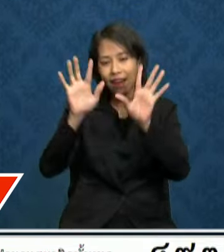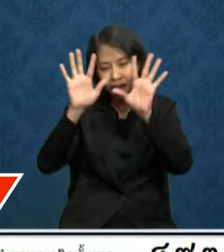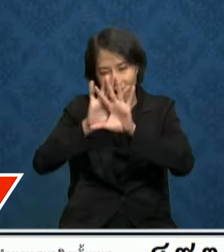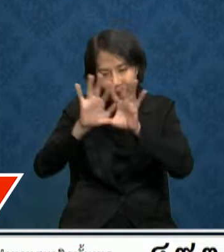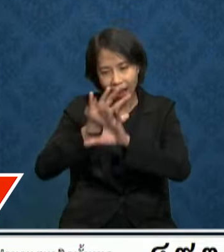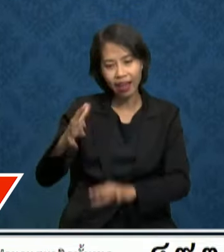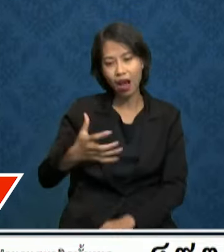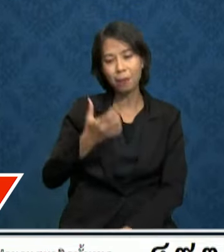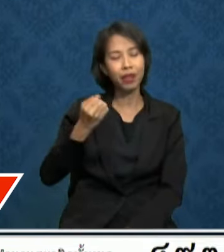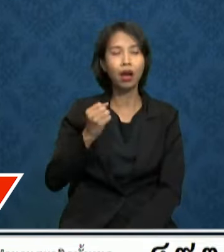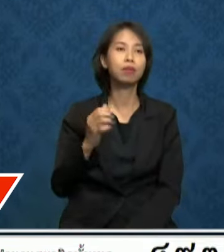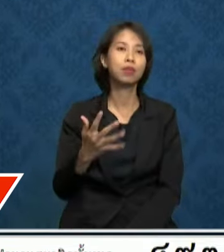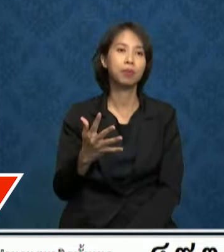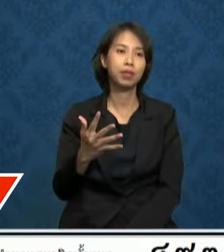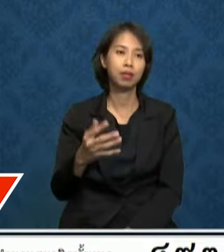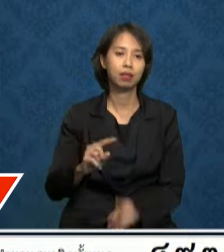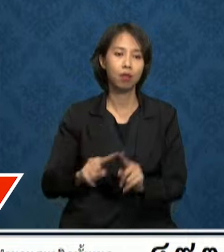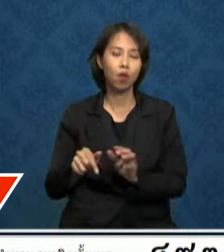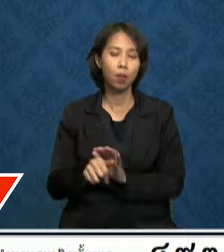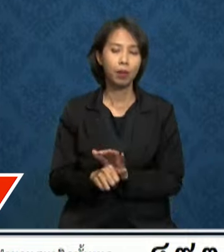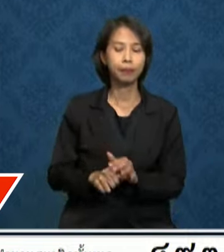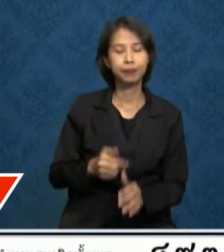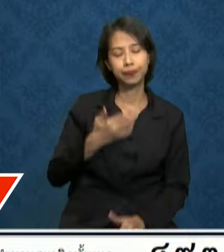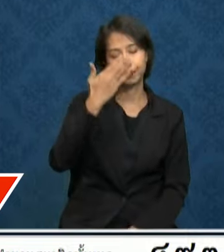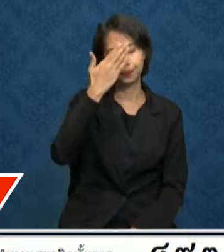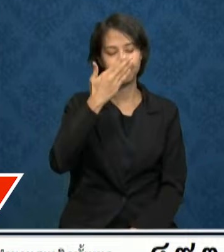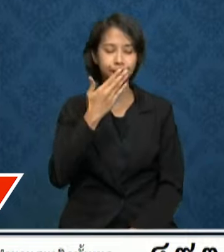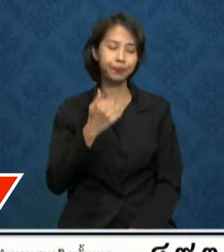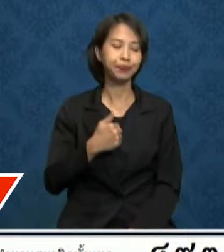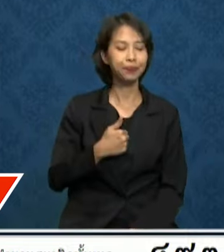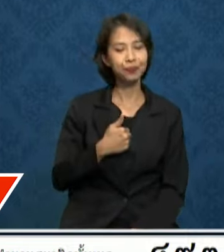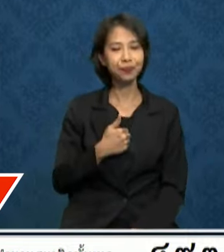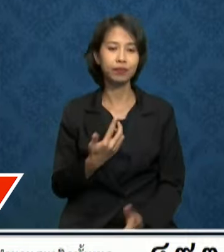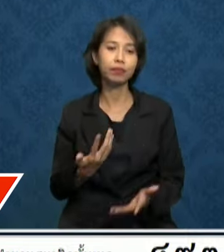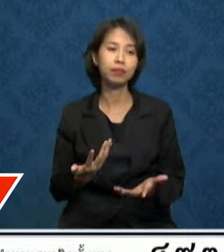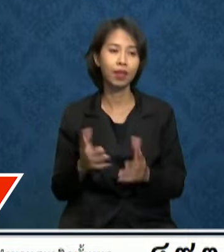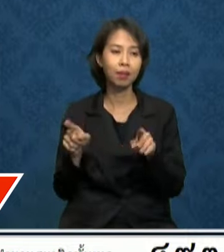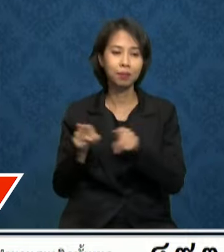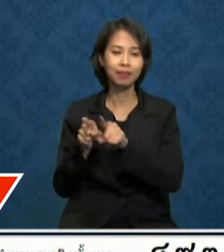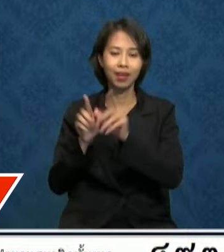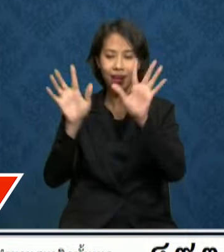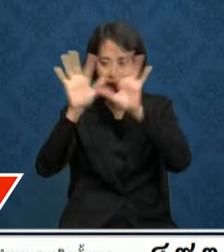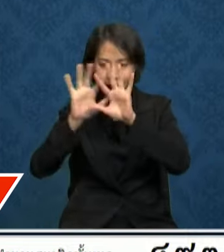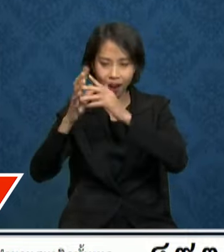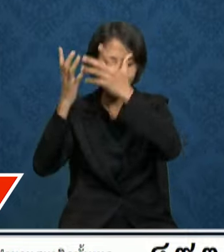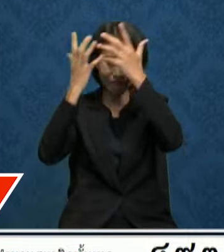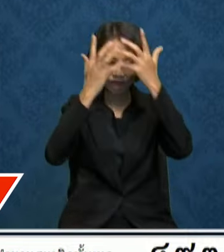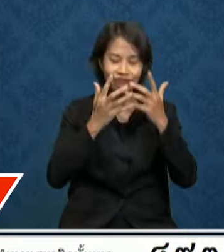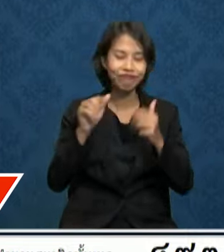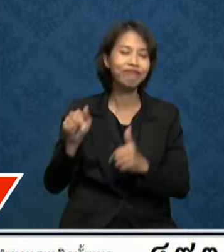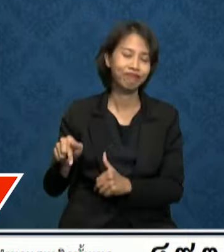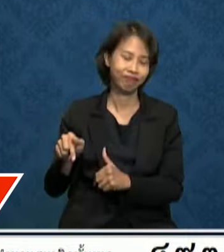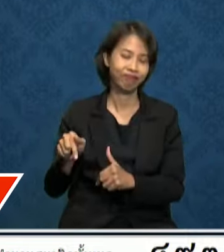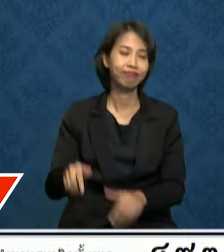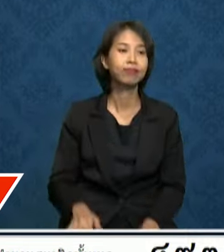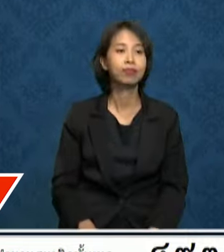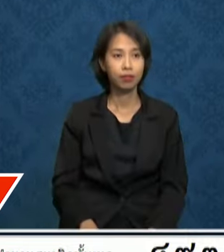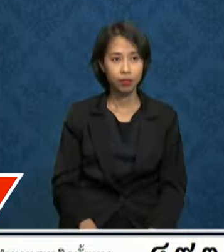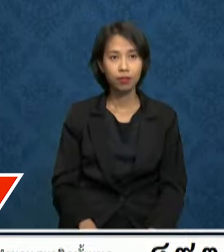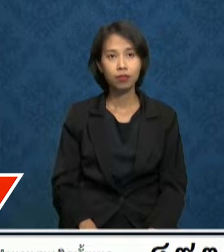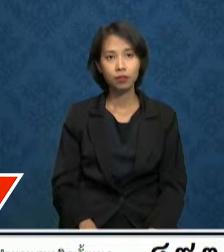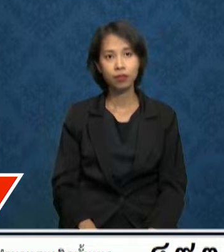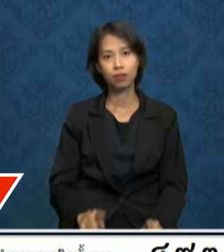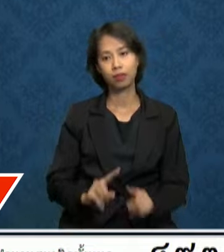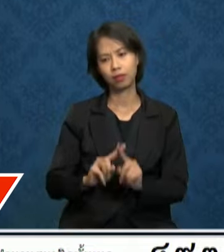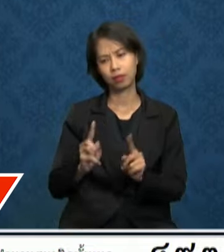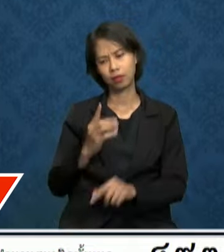เวิร์กหลบเลี่ยงหลีกหนีไม่ให้มีใครรู้ว่าสุดท้ายแล้วรัฐมนตรีก็อาจจะเป็นแค่โฆษกฝ่ายการเมืองของกองทัพเท่านั้นเองแต่เอ๊ะมันเป็นสภ